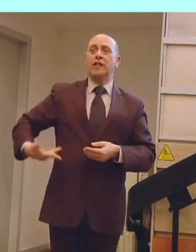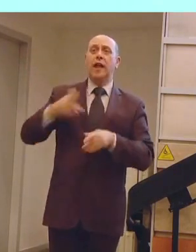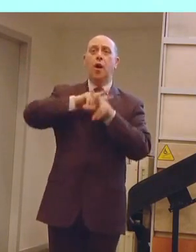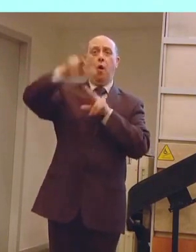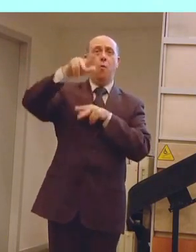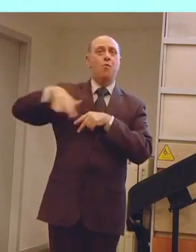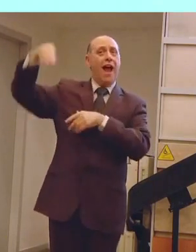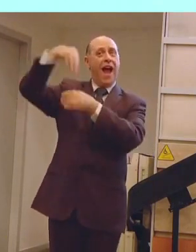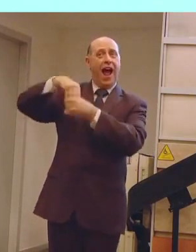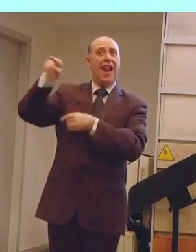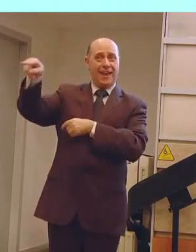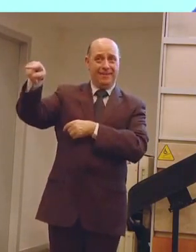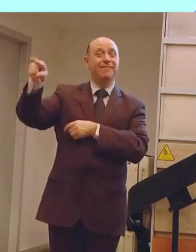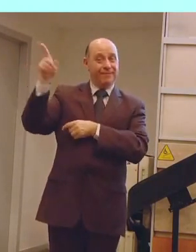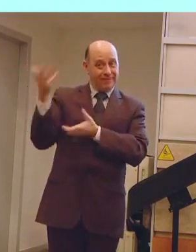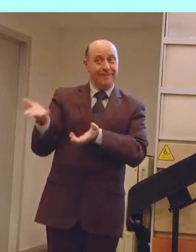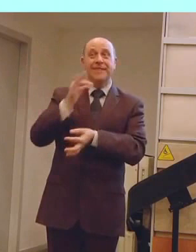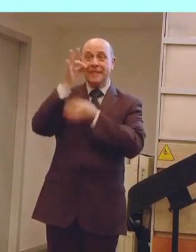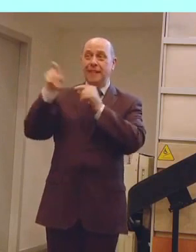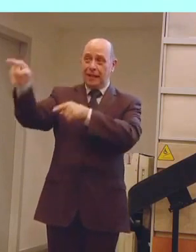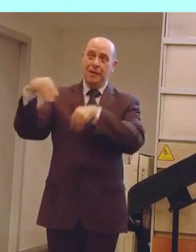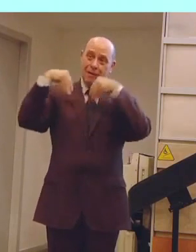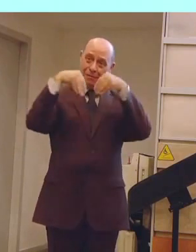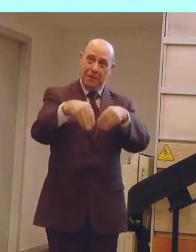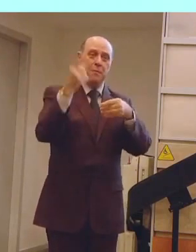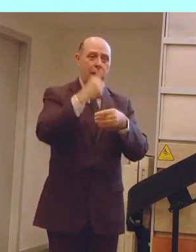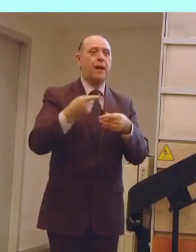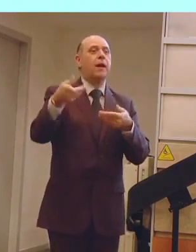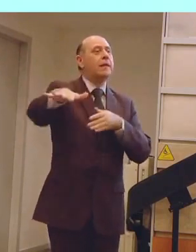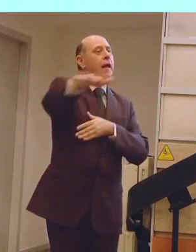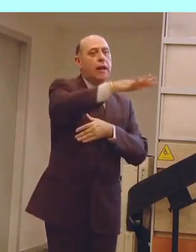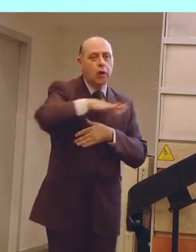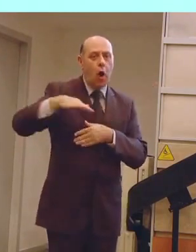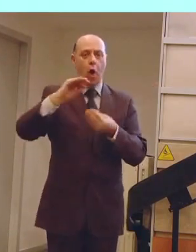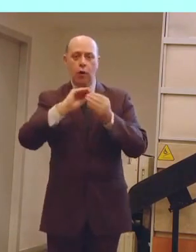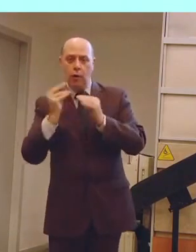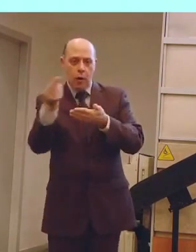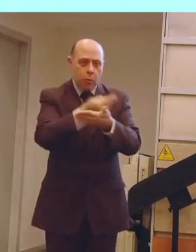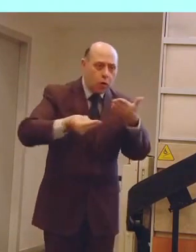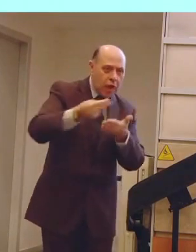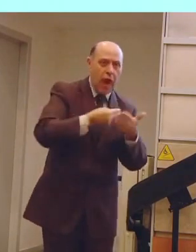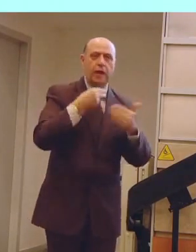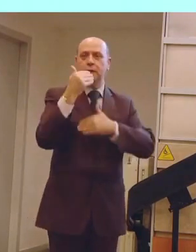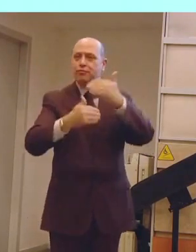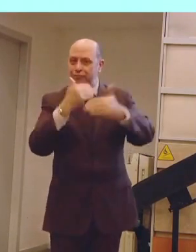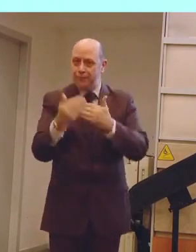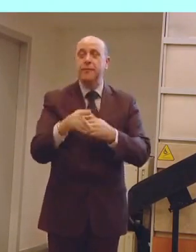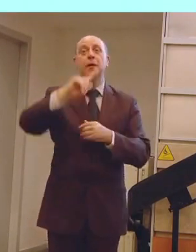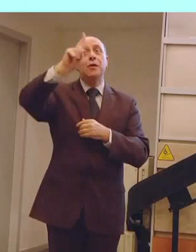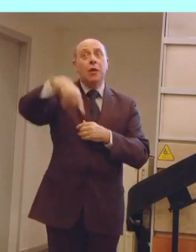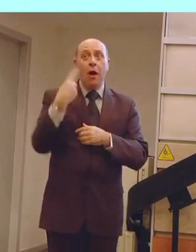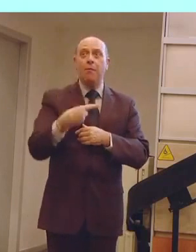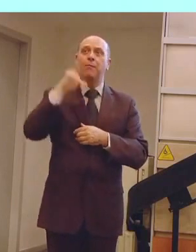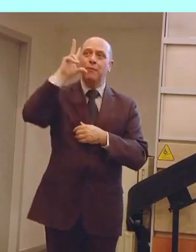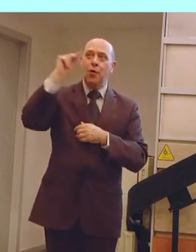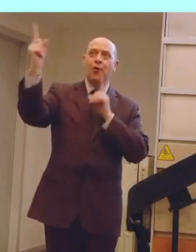partecipando attivamente alla programmazione di sviluppo del suo territorio ha poi conosciuto una ragazza con la quale